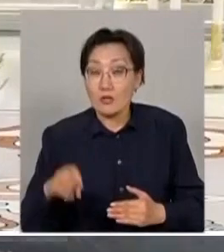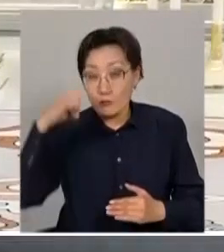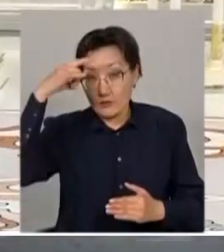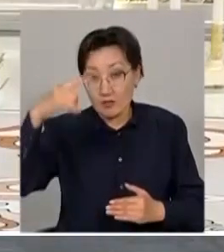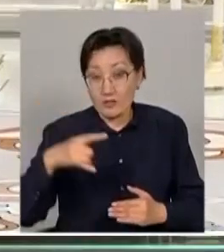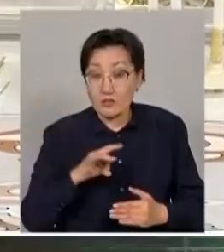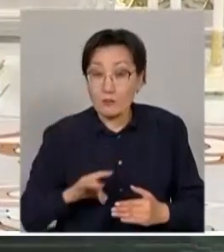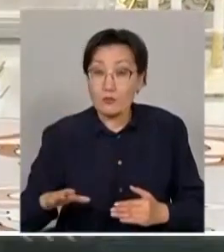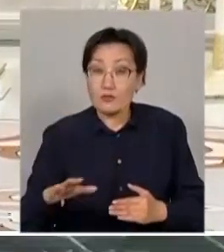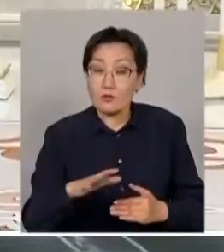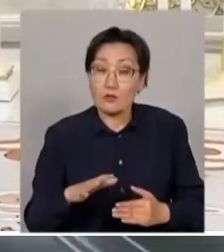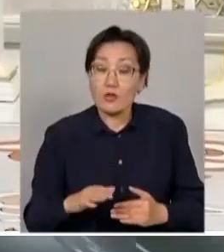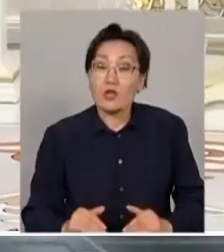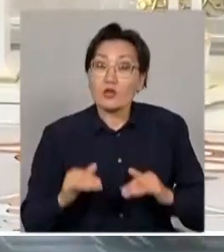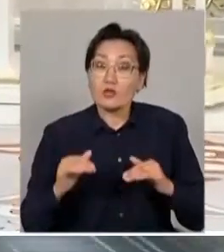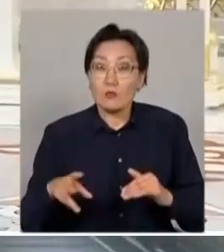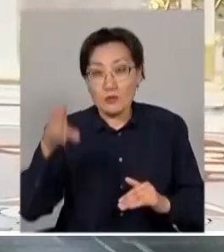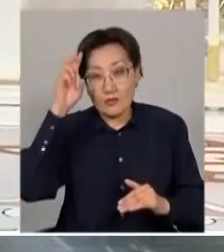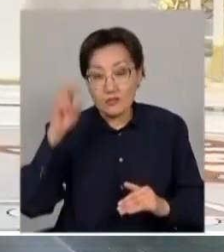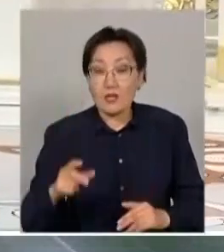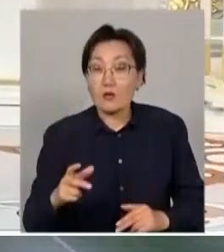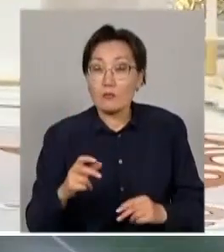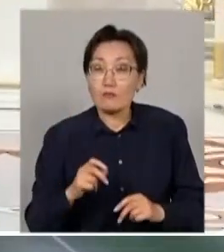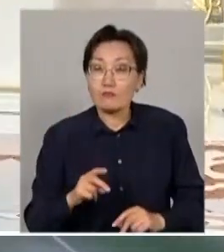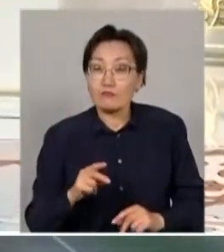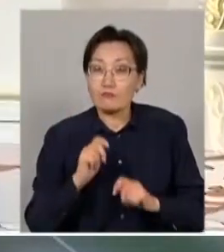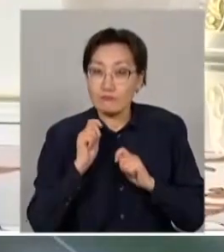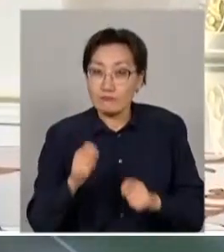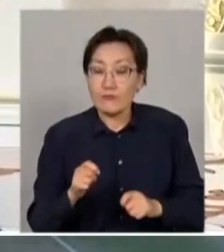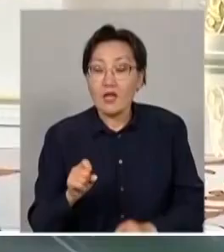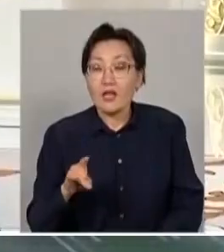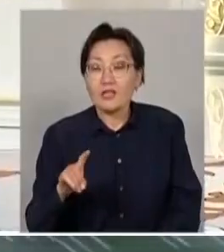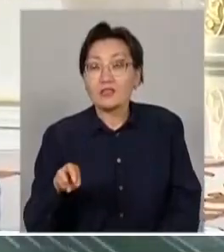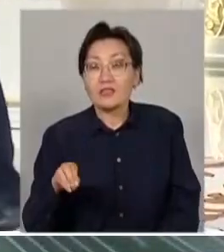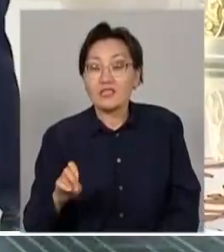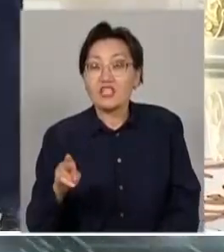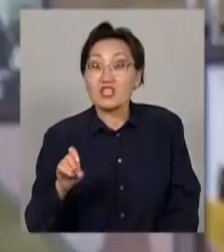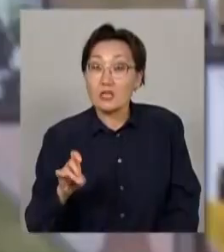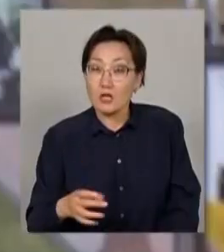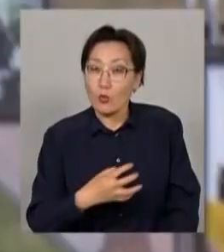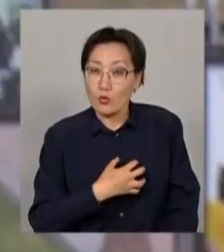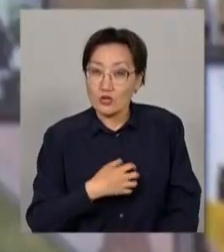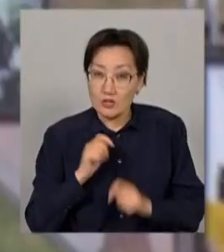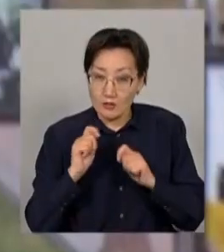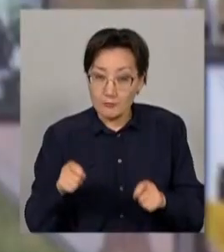Қазақстан Республикасының жоғары мемлекеттік наградасы Алтын Қыран орденін табыстады.